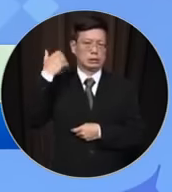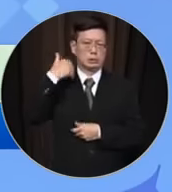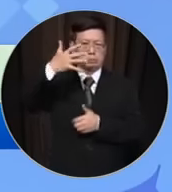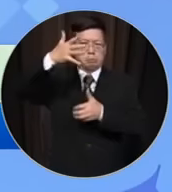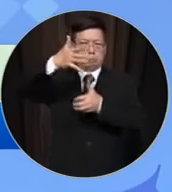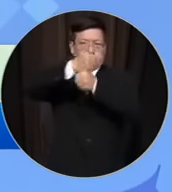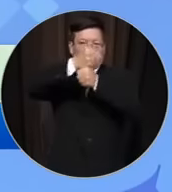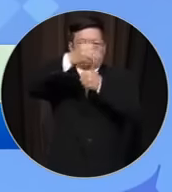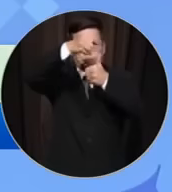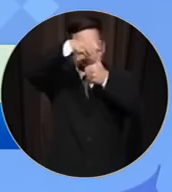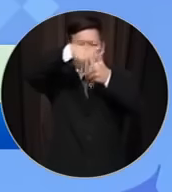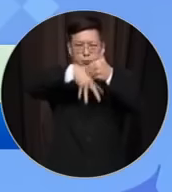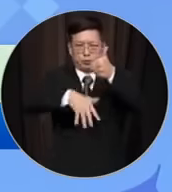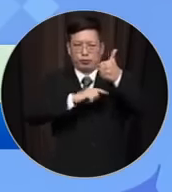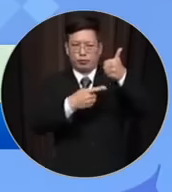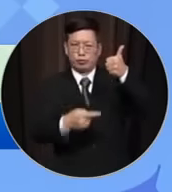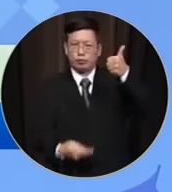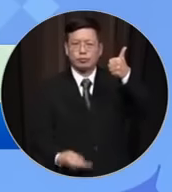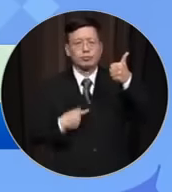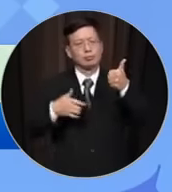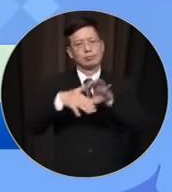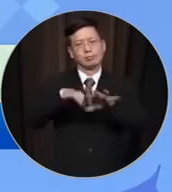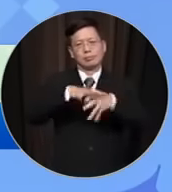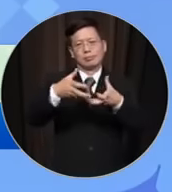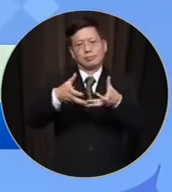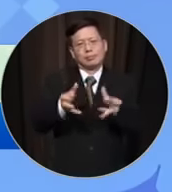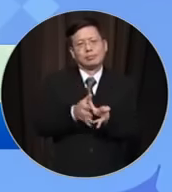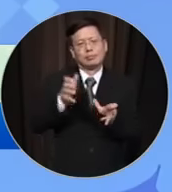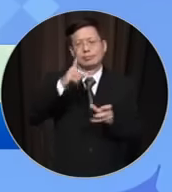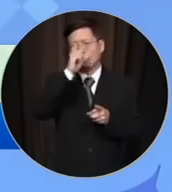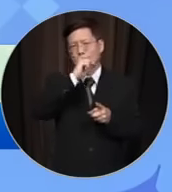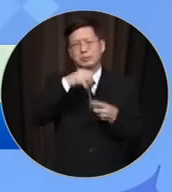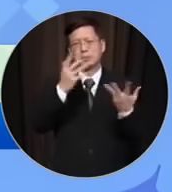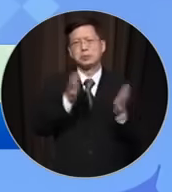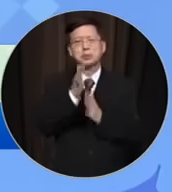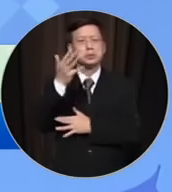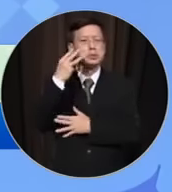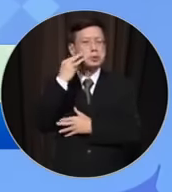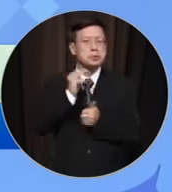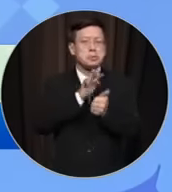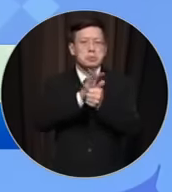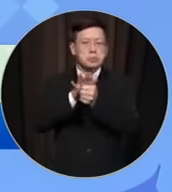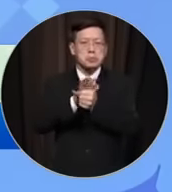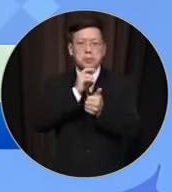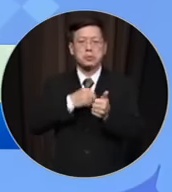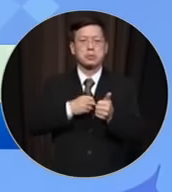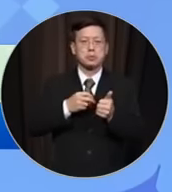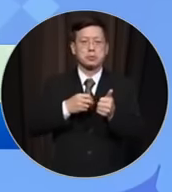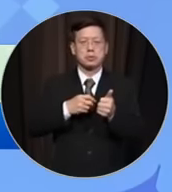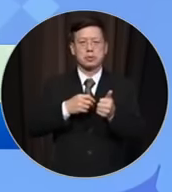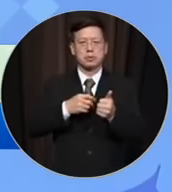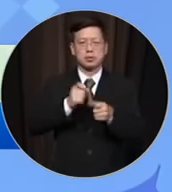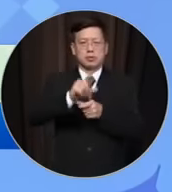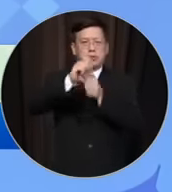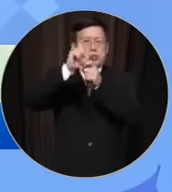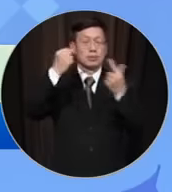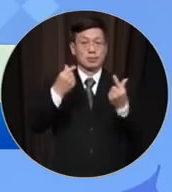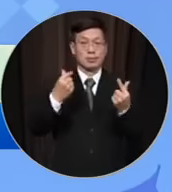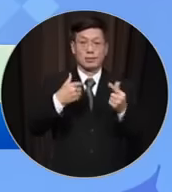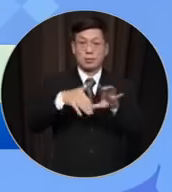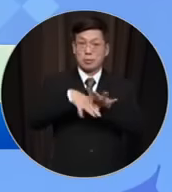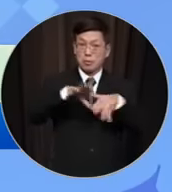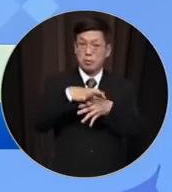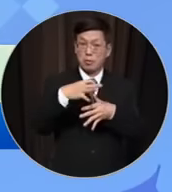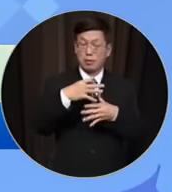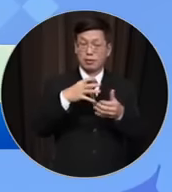下的治理模式，文化部门也经常沦为政治的化妆师，文化资源的分配更有